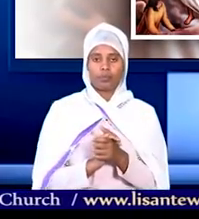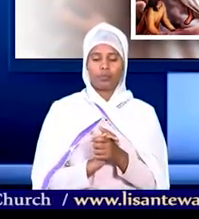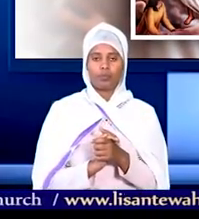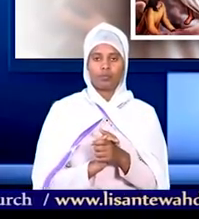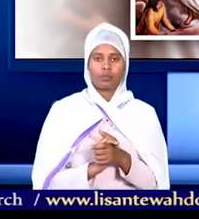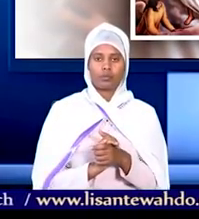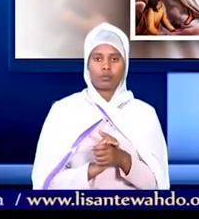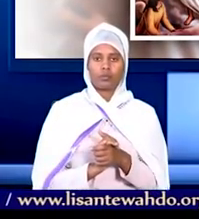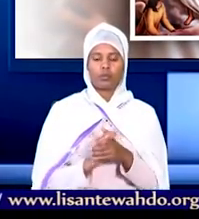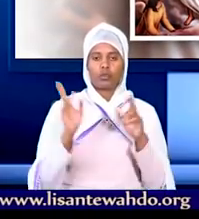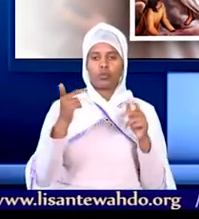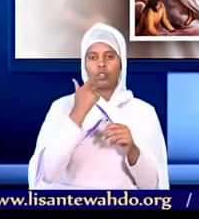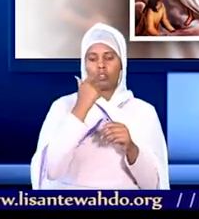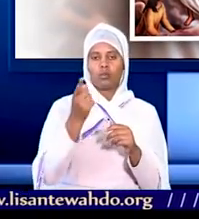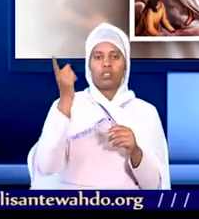የለኻን